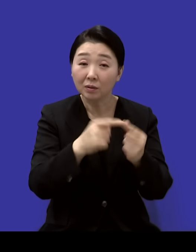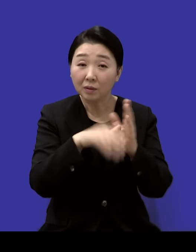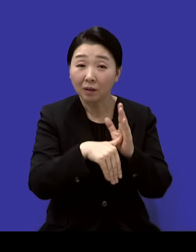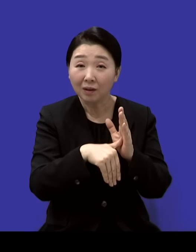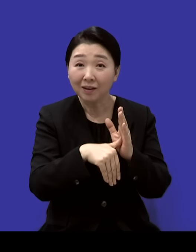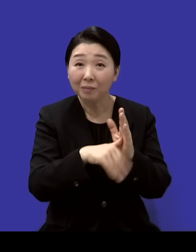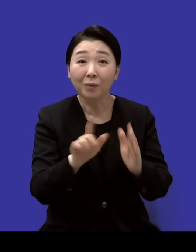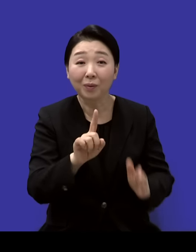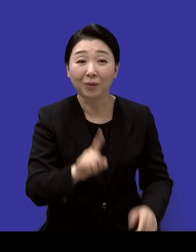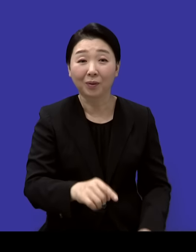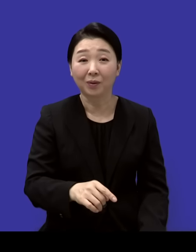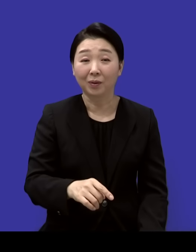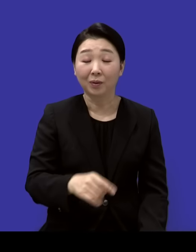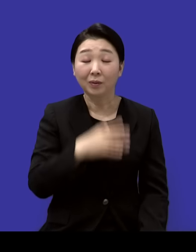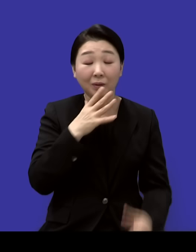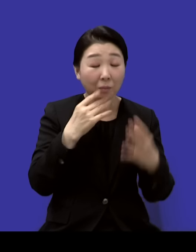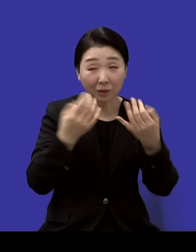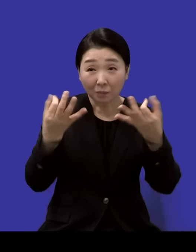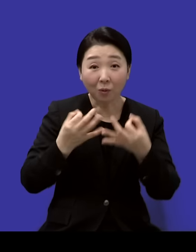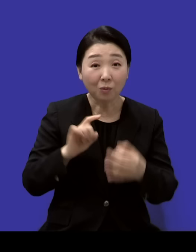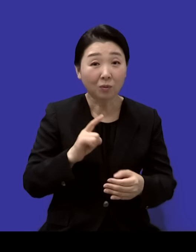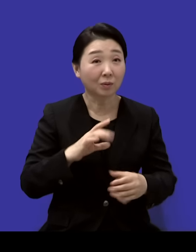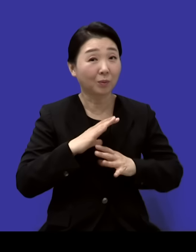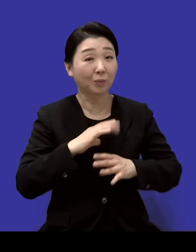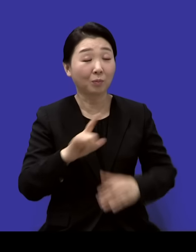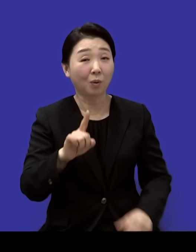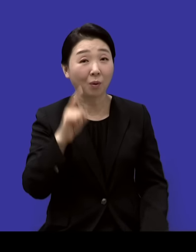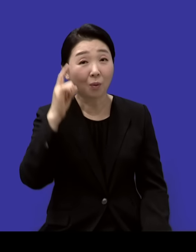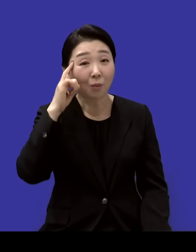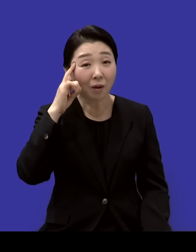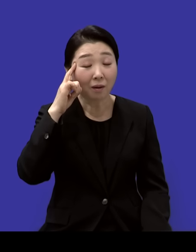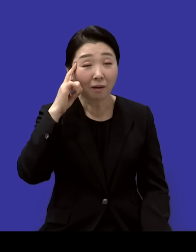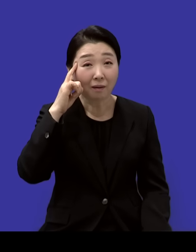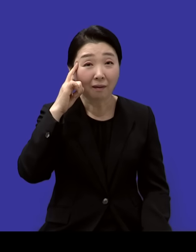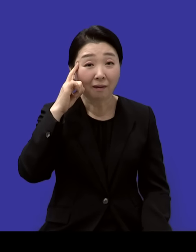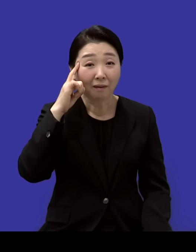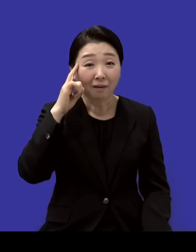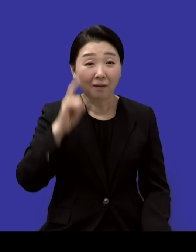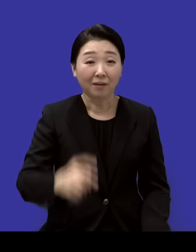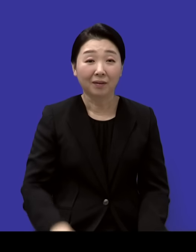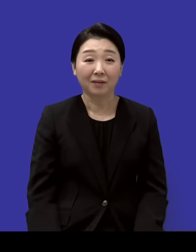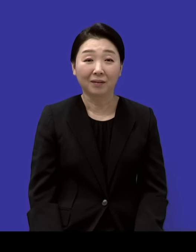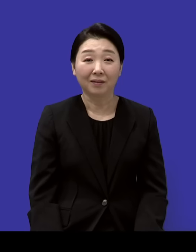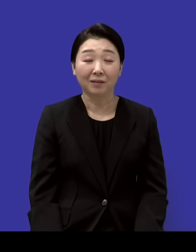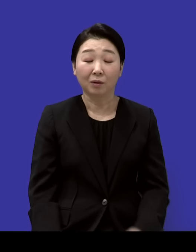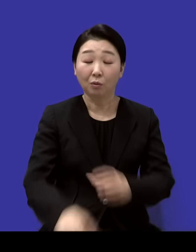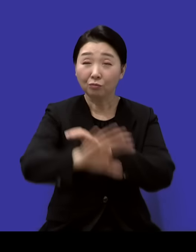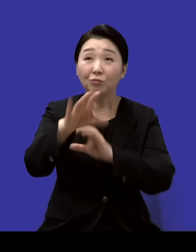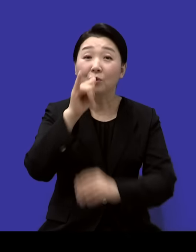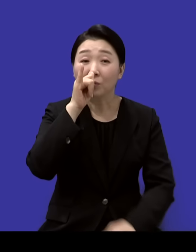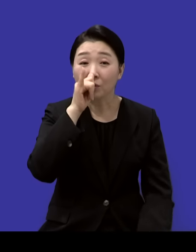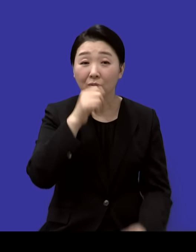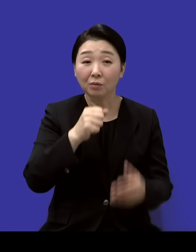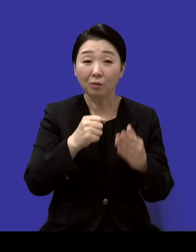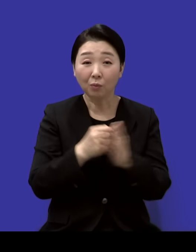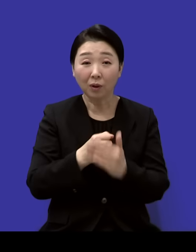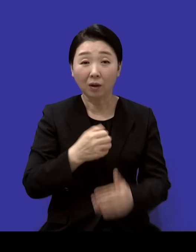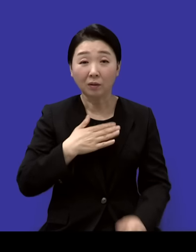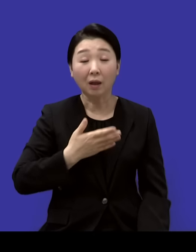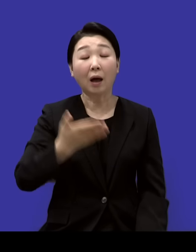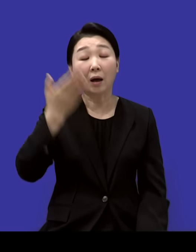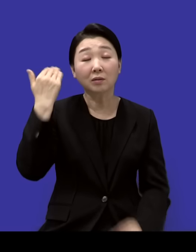보이나요? 저도 사실 좀 놀랐어요. 이렇게 뺑뺑이는 되게 오래됐는데. 첫 세대입니다. 저보다도 훨씬 전에